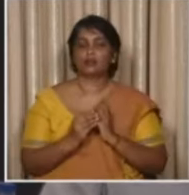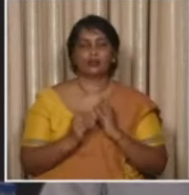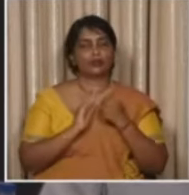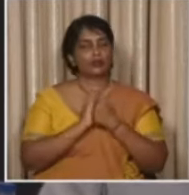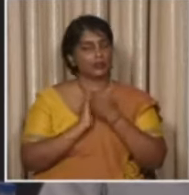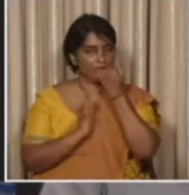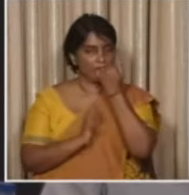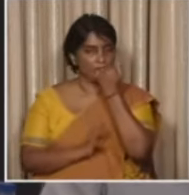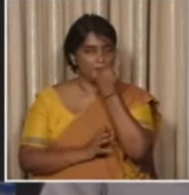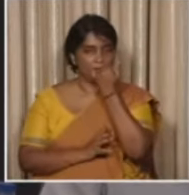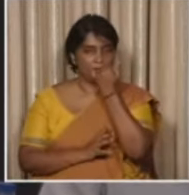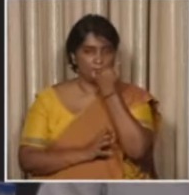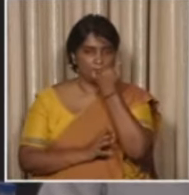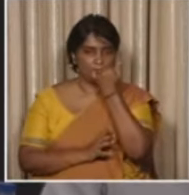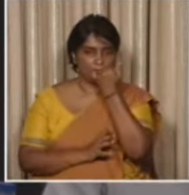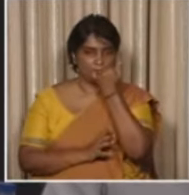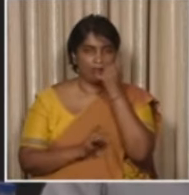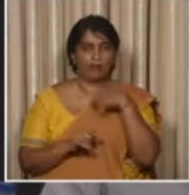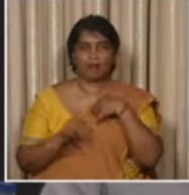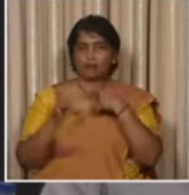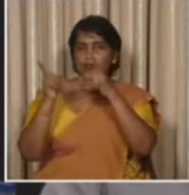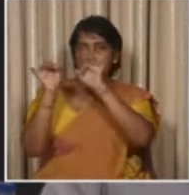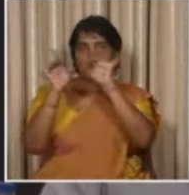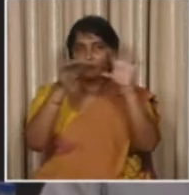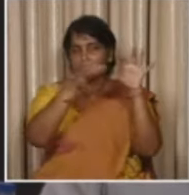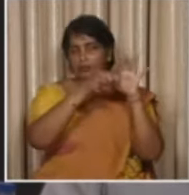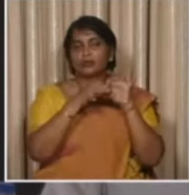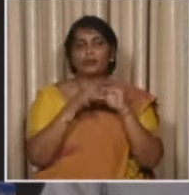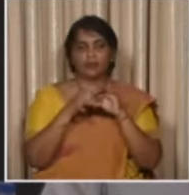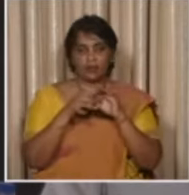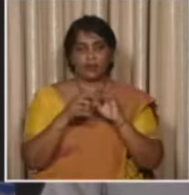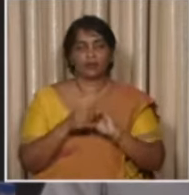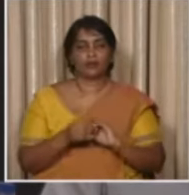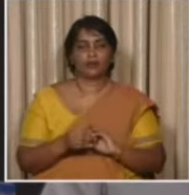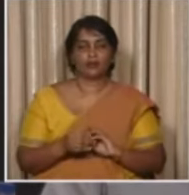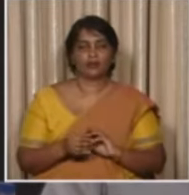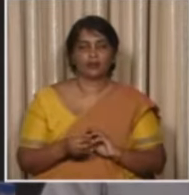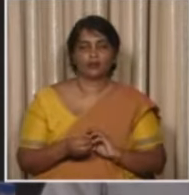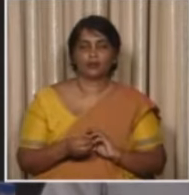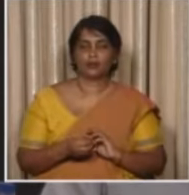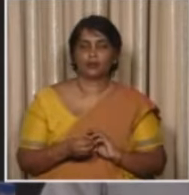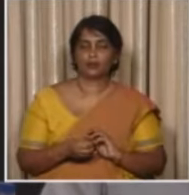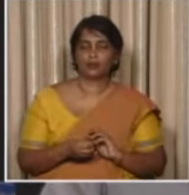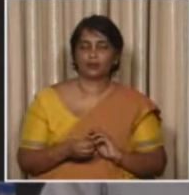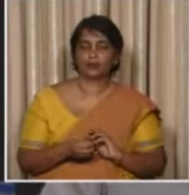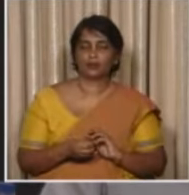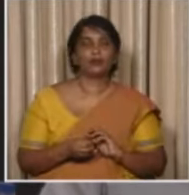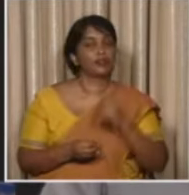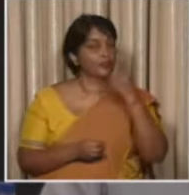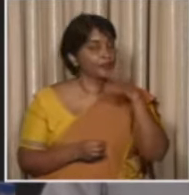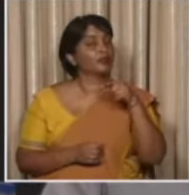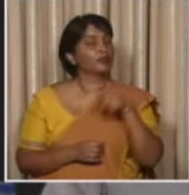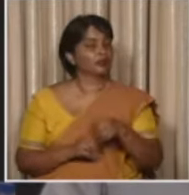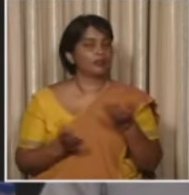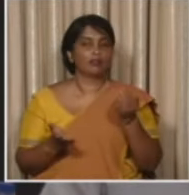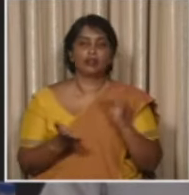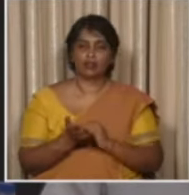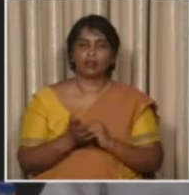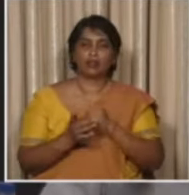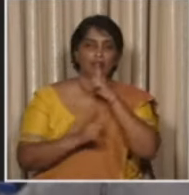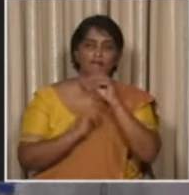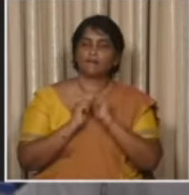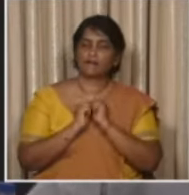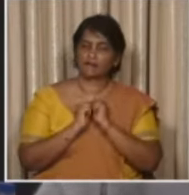සභාපතිතුමනි, අපි දැන් මේක ගලපගෙන ඉවරයි. We have formulated this entire incident. ඒක නිසා මේ ගැන අපි තවදුරටත් කතා කරලා වැඩක්